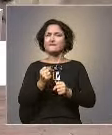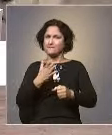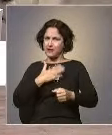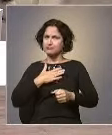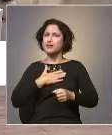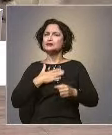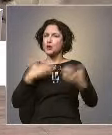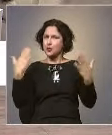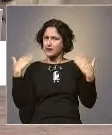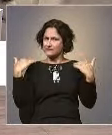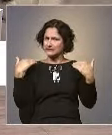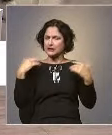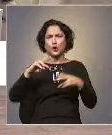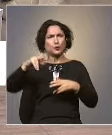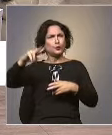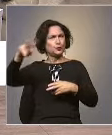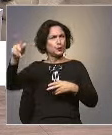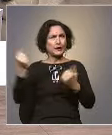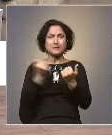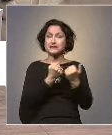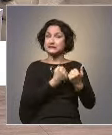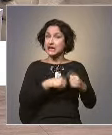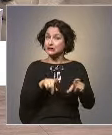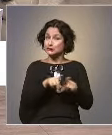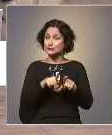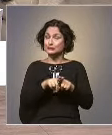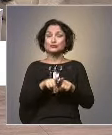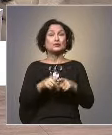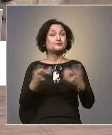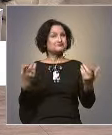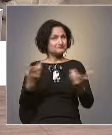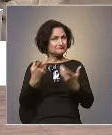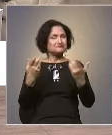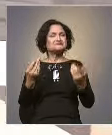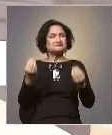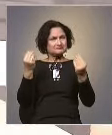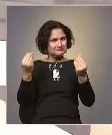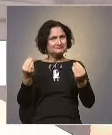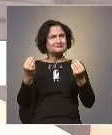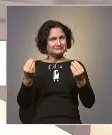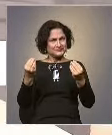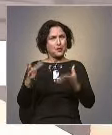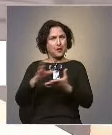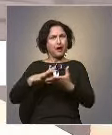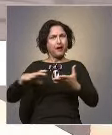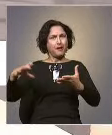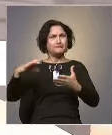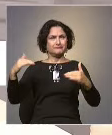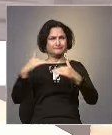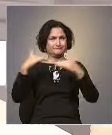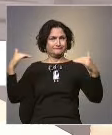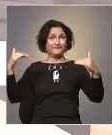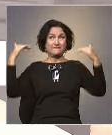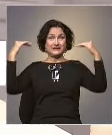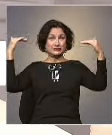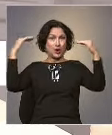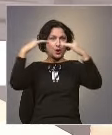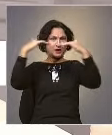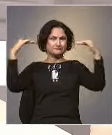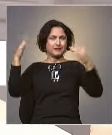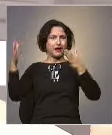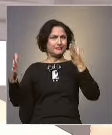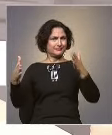университети, мои студенти работят в други университети, вече са така доста сериозно достигнали висок етап на развитие в научно